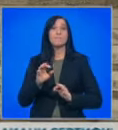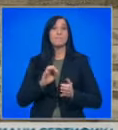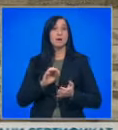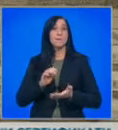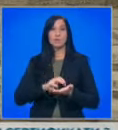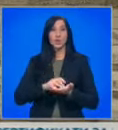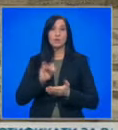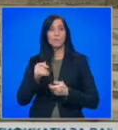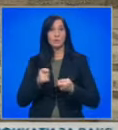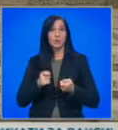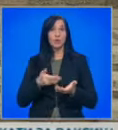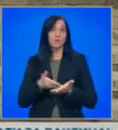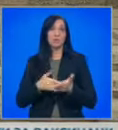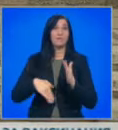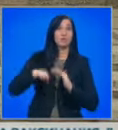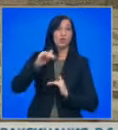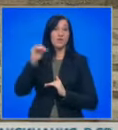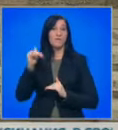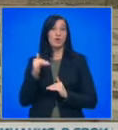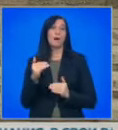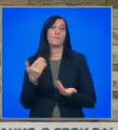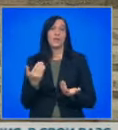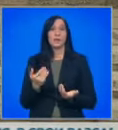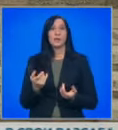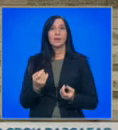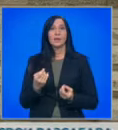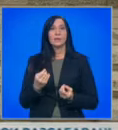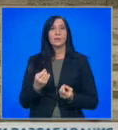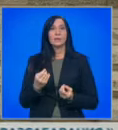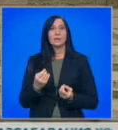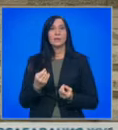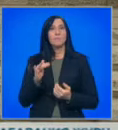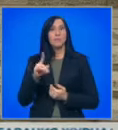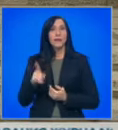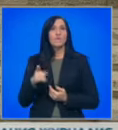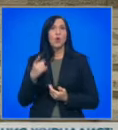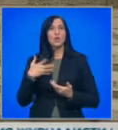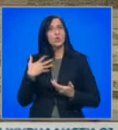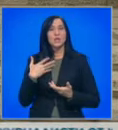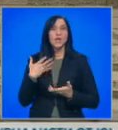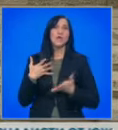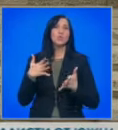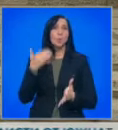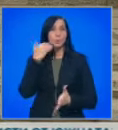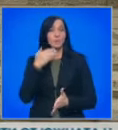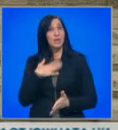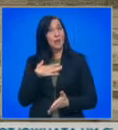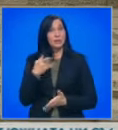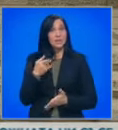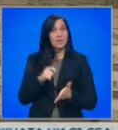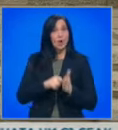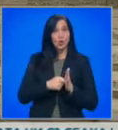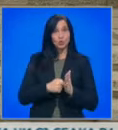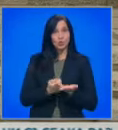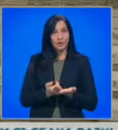защита. Би трябвало този, който иска да злоупотреби, да разполага и с тези ключове, както да разполага с